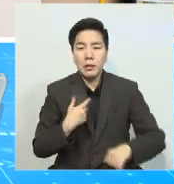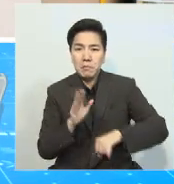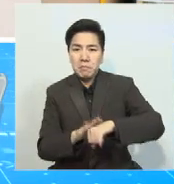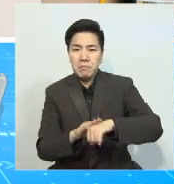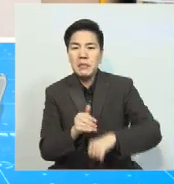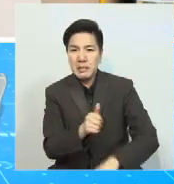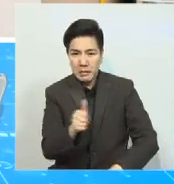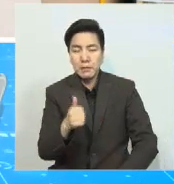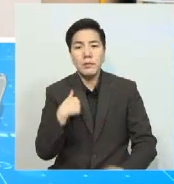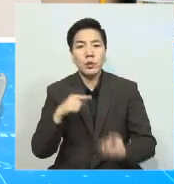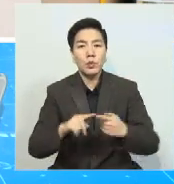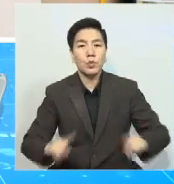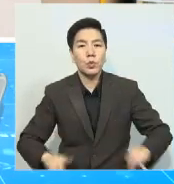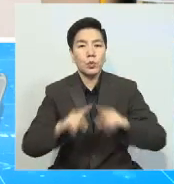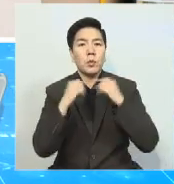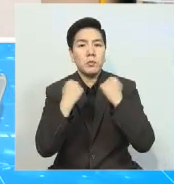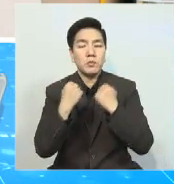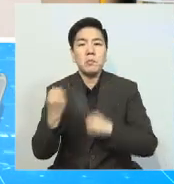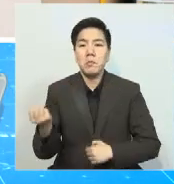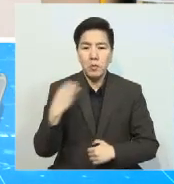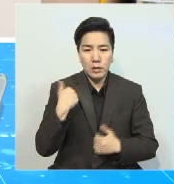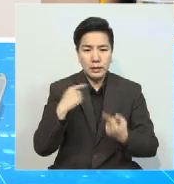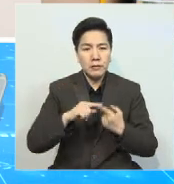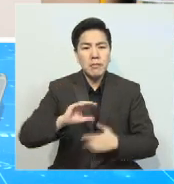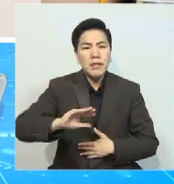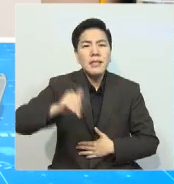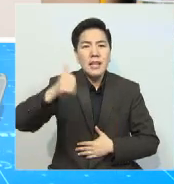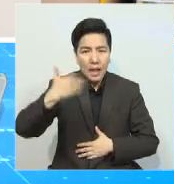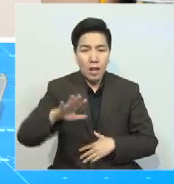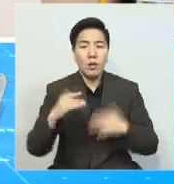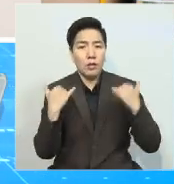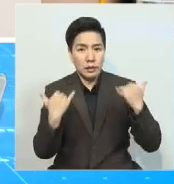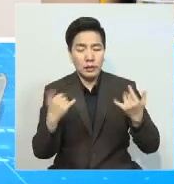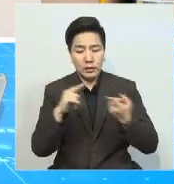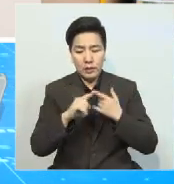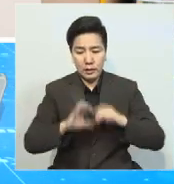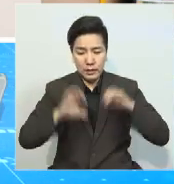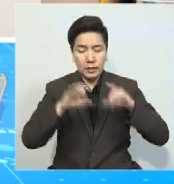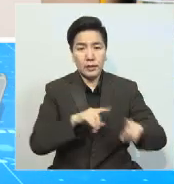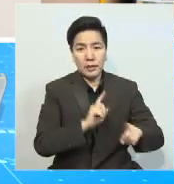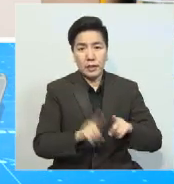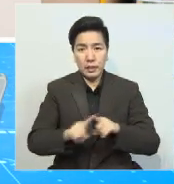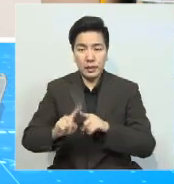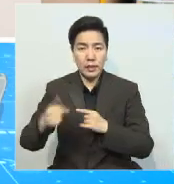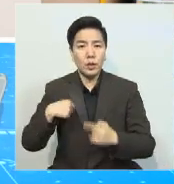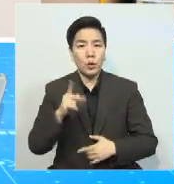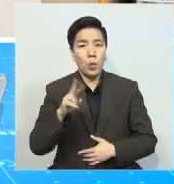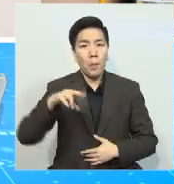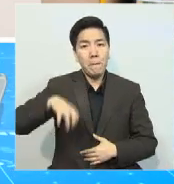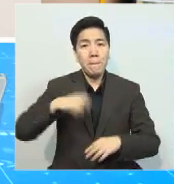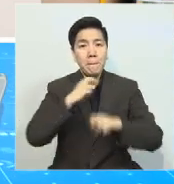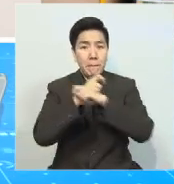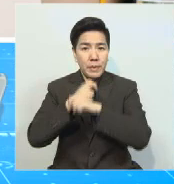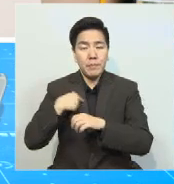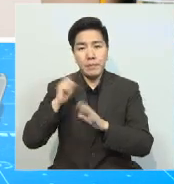ดีๆมาเยอะกับทางกระทรวงพลังงานด้วยนะครับฉะนั้นขอเรียนว่าเราทางส่วนราชการเองทางกรมควบคุมมลพิษในฐานะเป็น